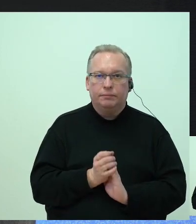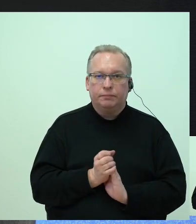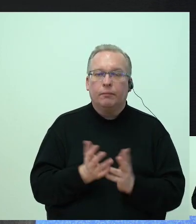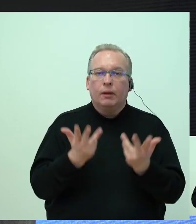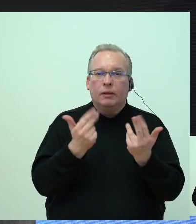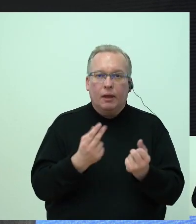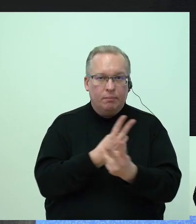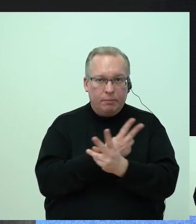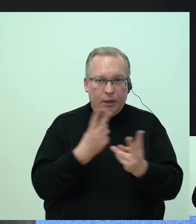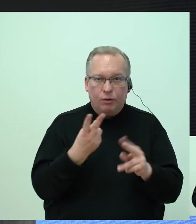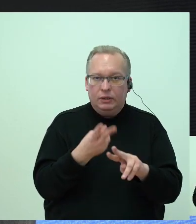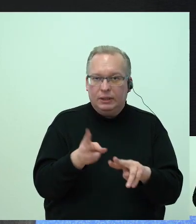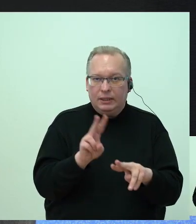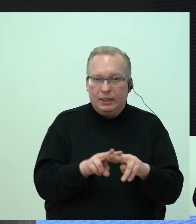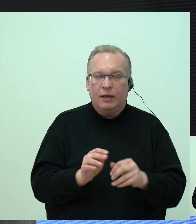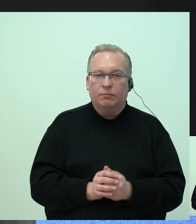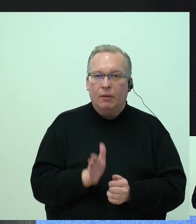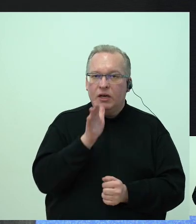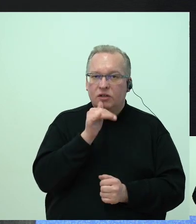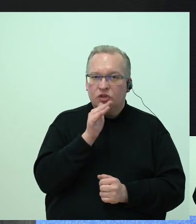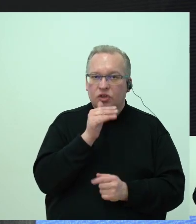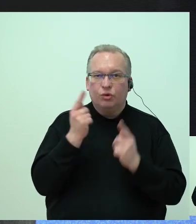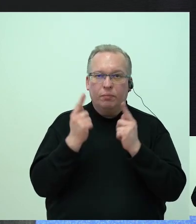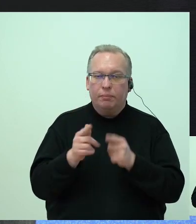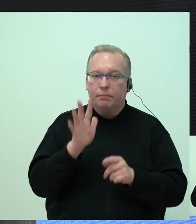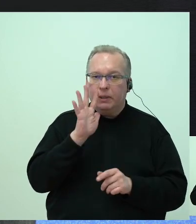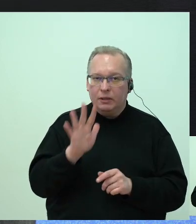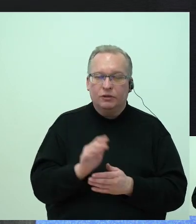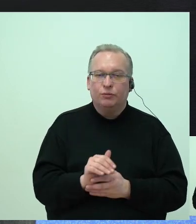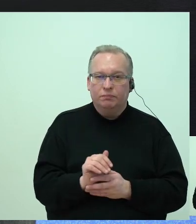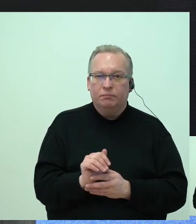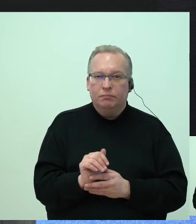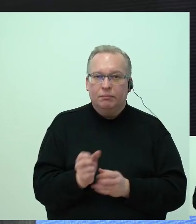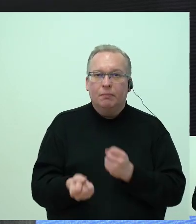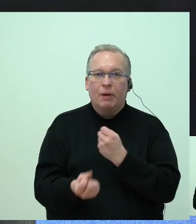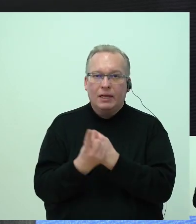Tai parodė tos antisemitinius instinktus